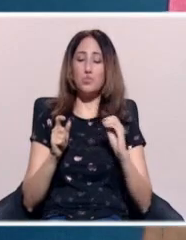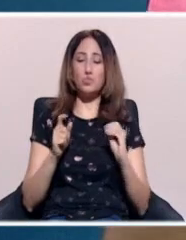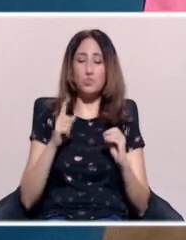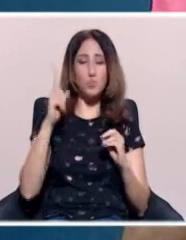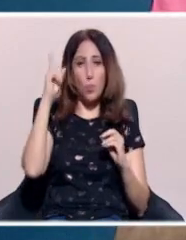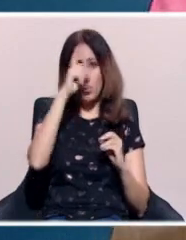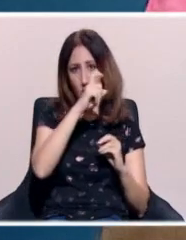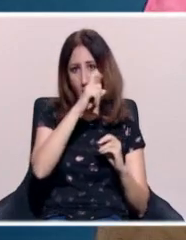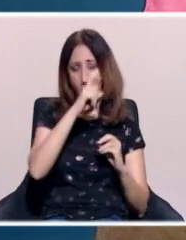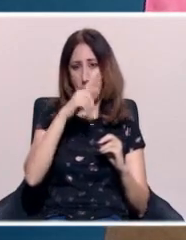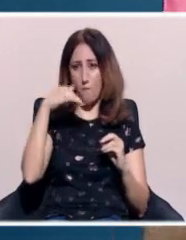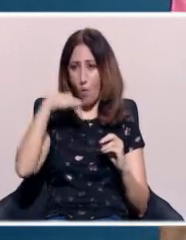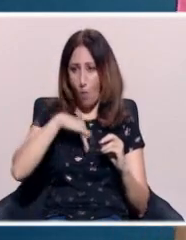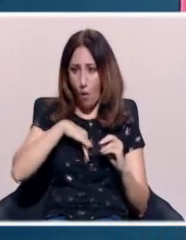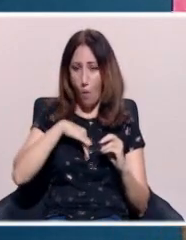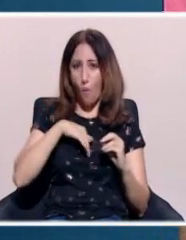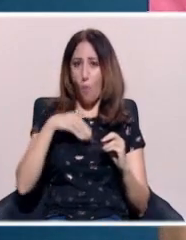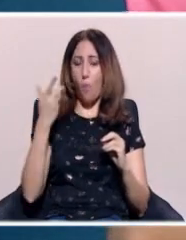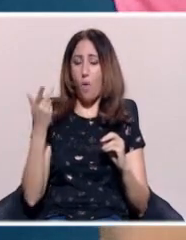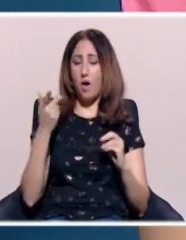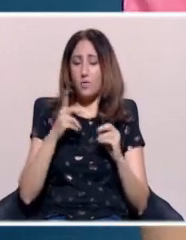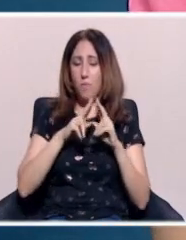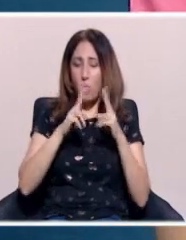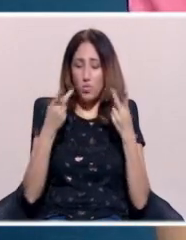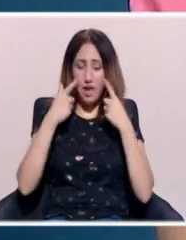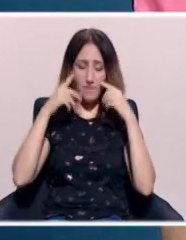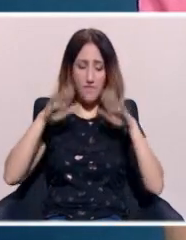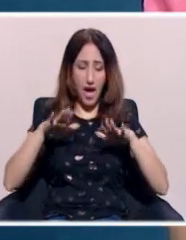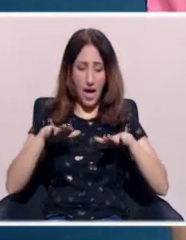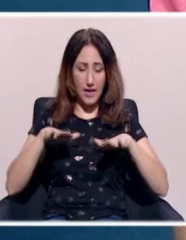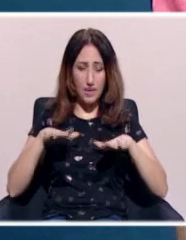مقاسي وحياه ودنيا تانية هو عاشها،